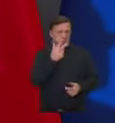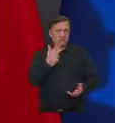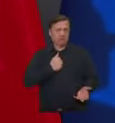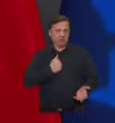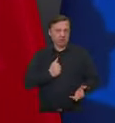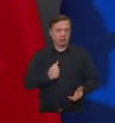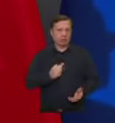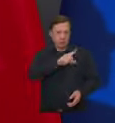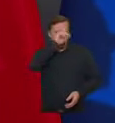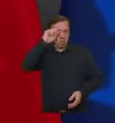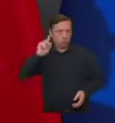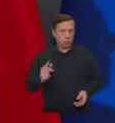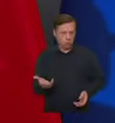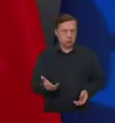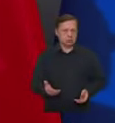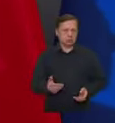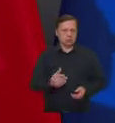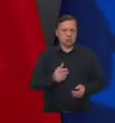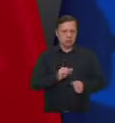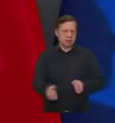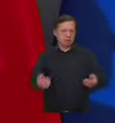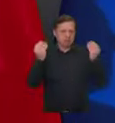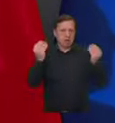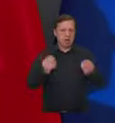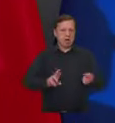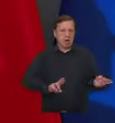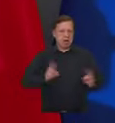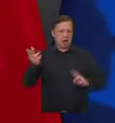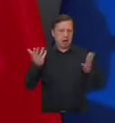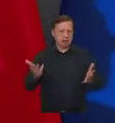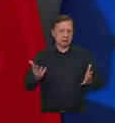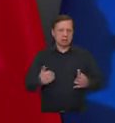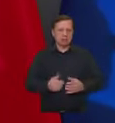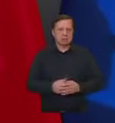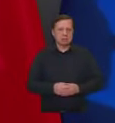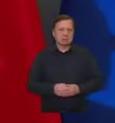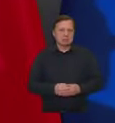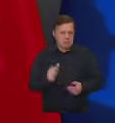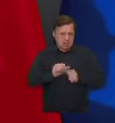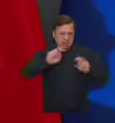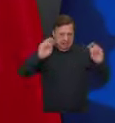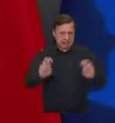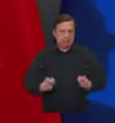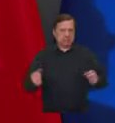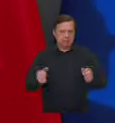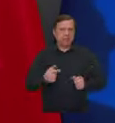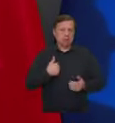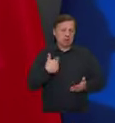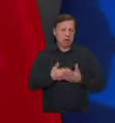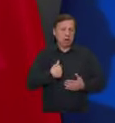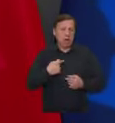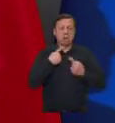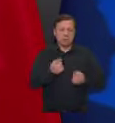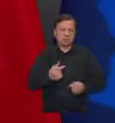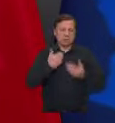że Polacy są naprawdę narodem, który potrafi reagować w sytuacjach bardzo poważnego kryzysu. I za to wszystkim oczywiście